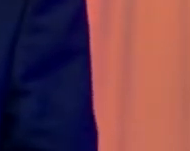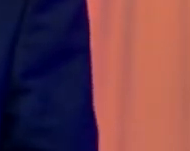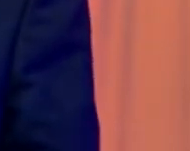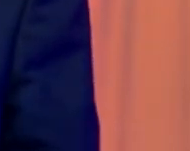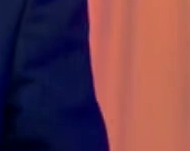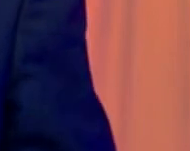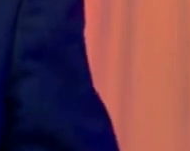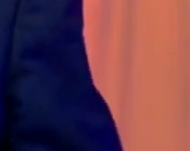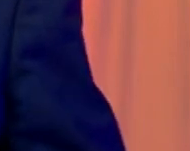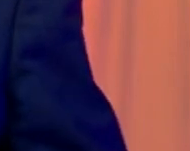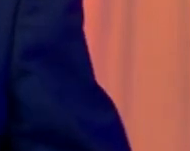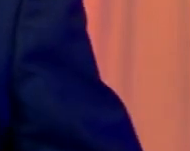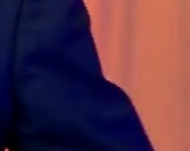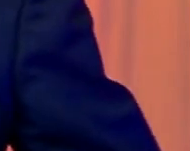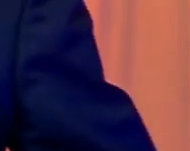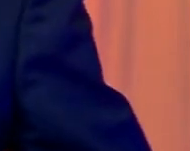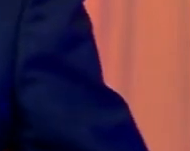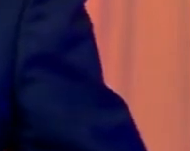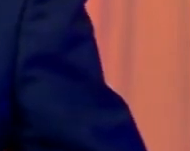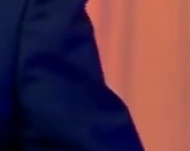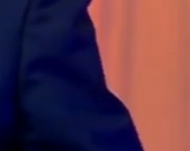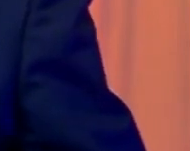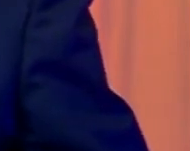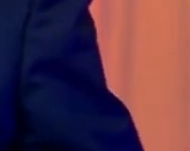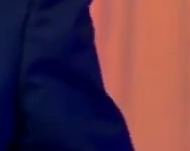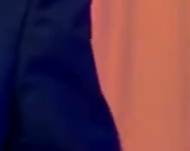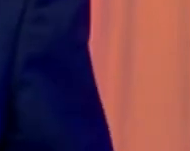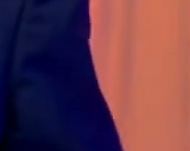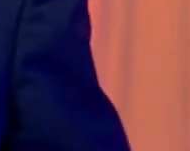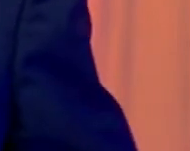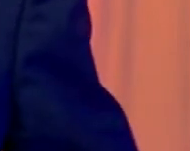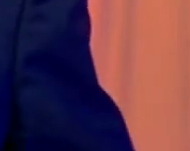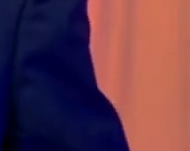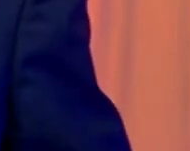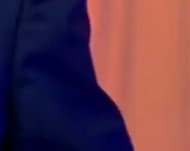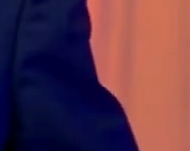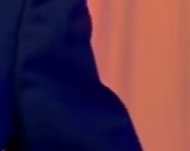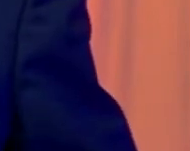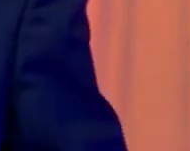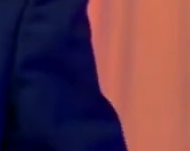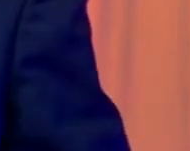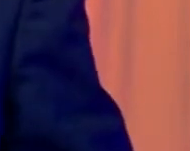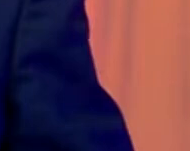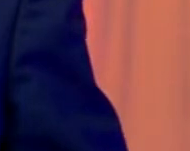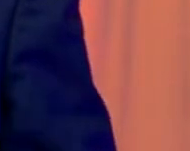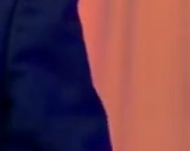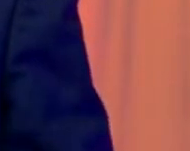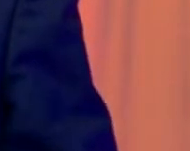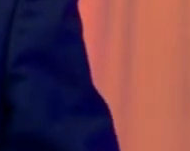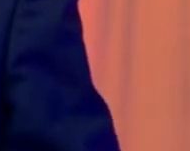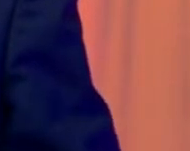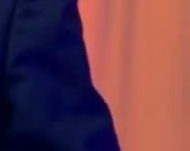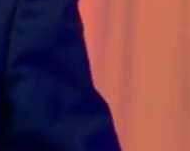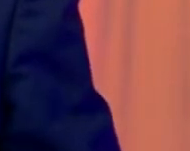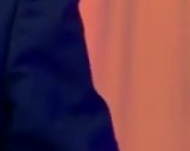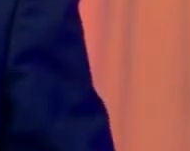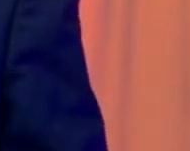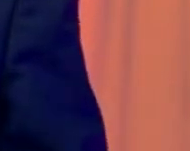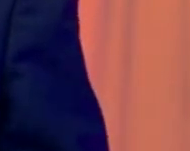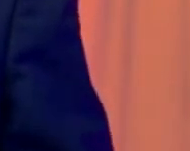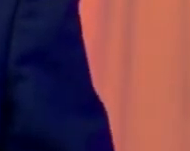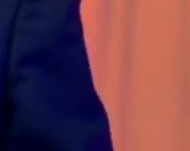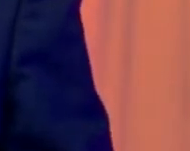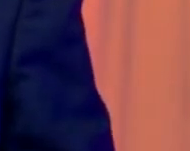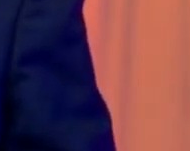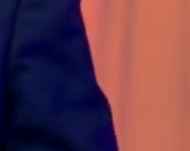wa 3 mstari wake wa 36 ili Bwana apate kutubariki kwa jina la Yesu Kristo wa Nazareti.